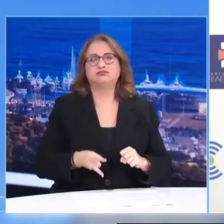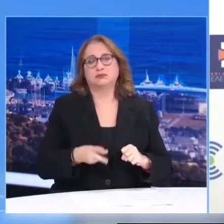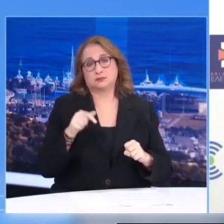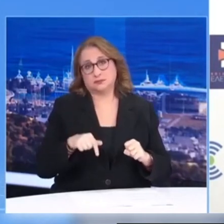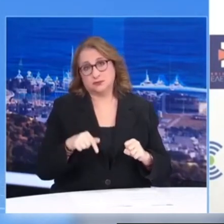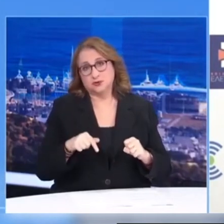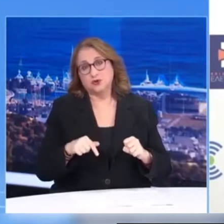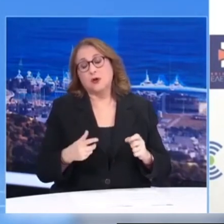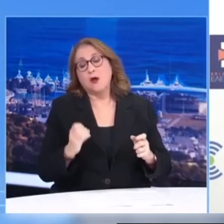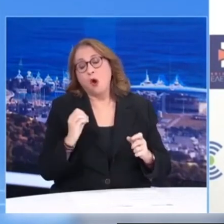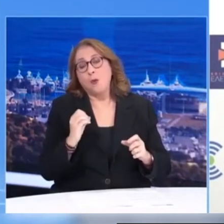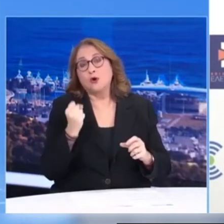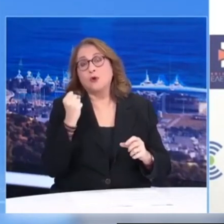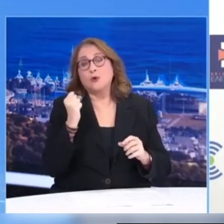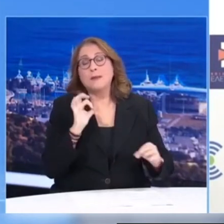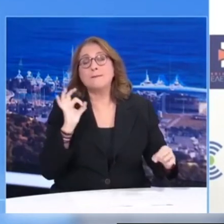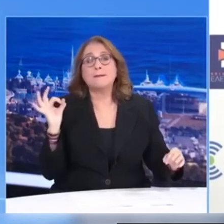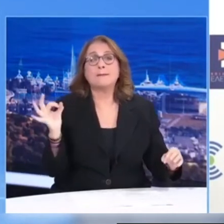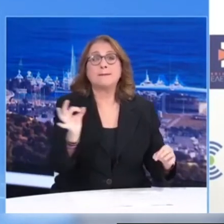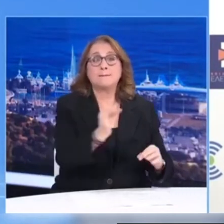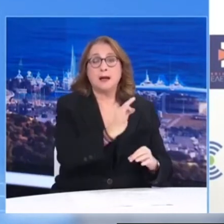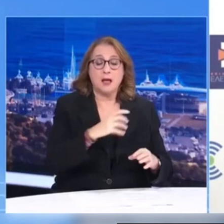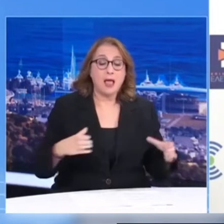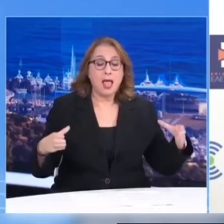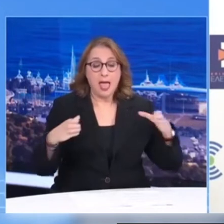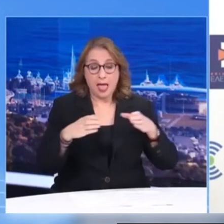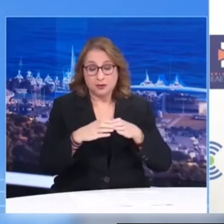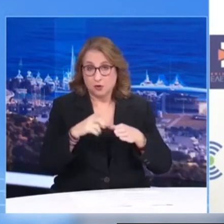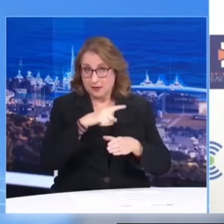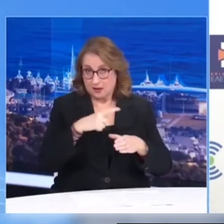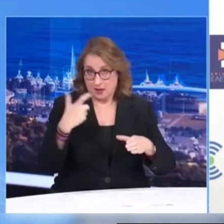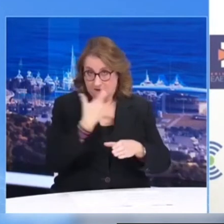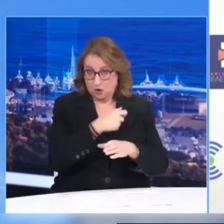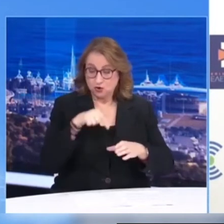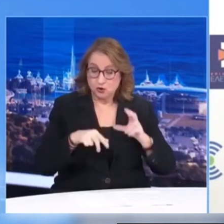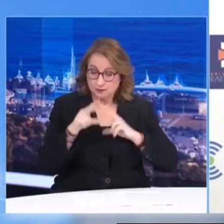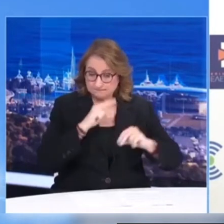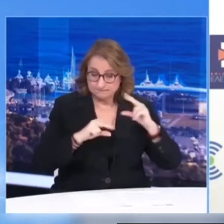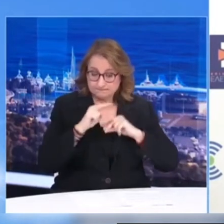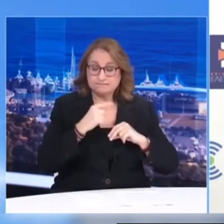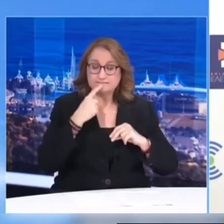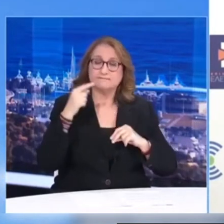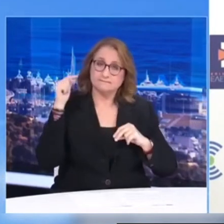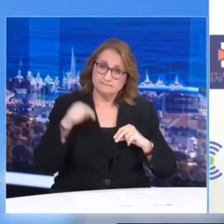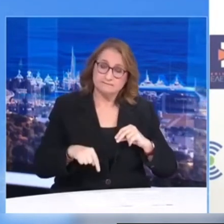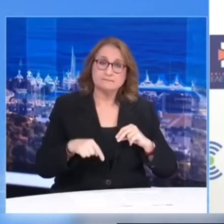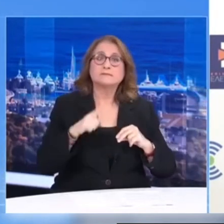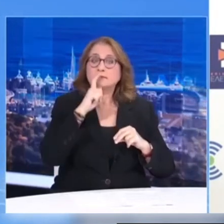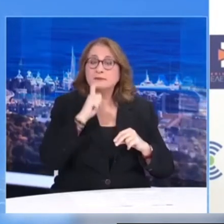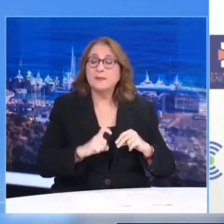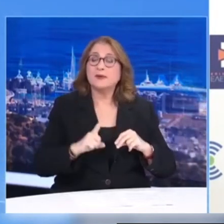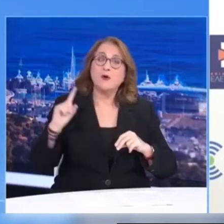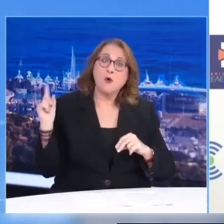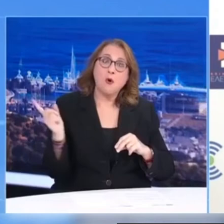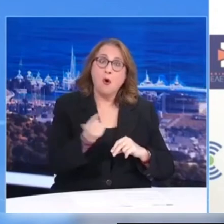Εθνική Επιτροπή Εμβολιασμών θα συνεχίσει να αξιολογεί τα νέα δεδομένα και να επικυρωποιεί τις συστάσεις έτσι ώστε να